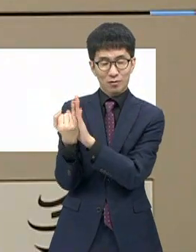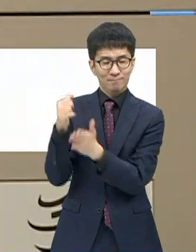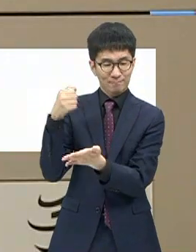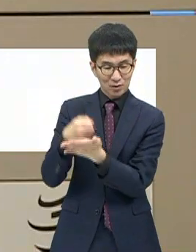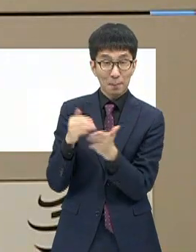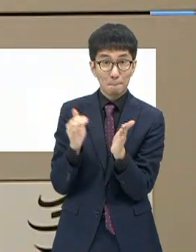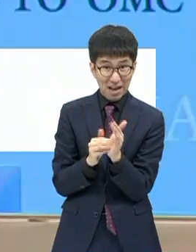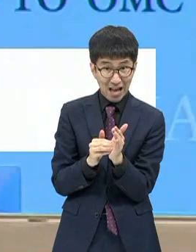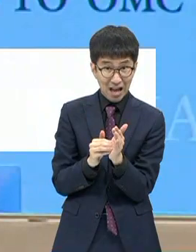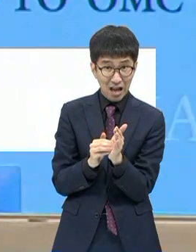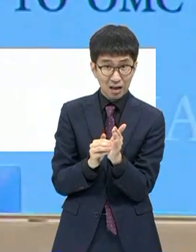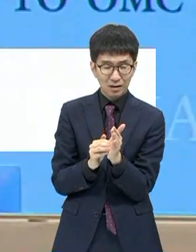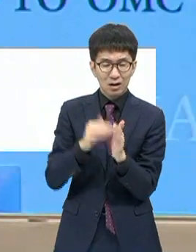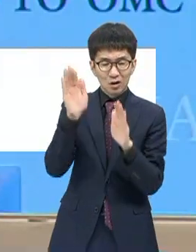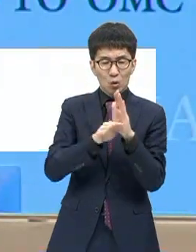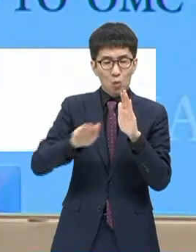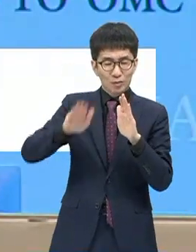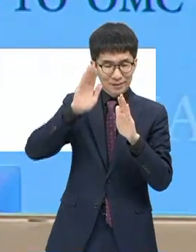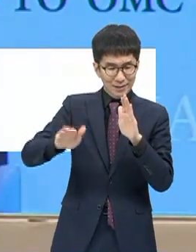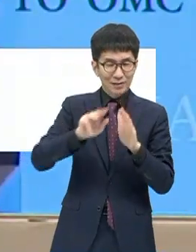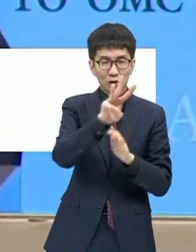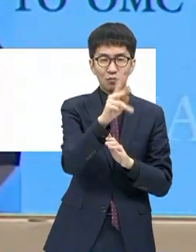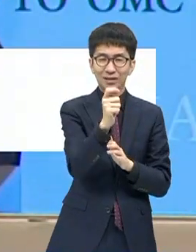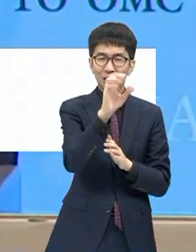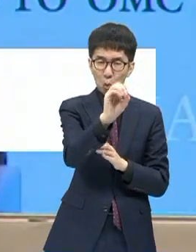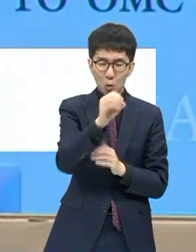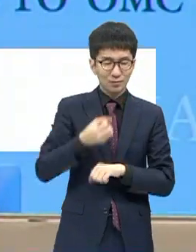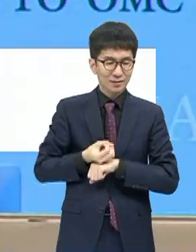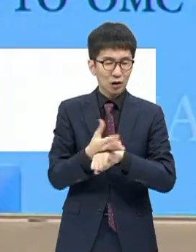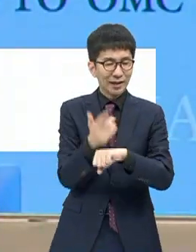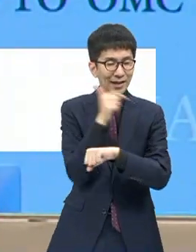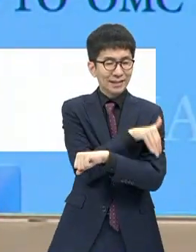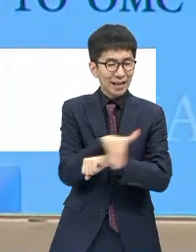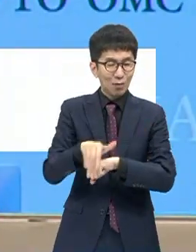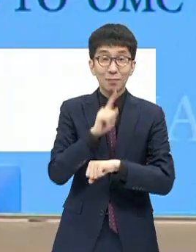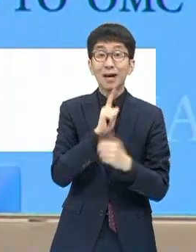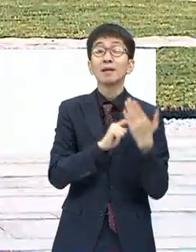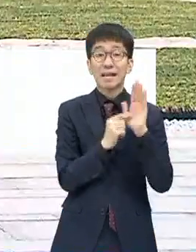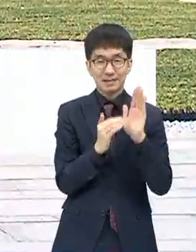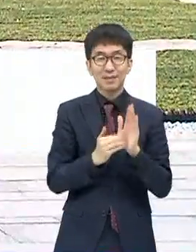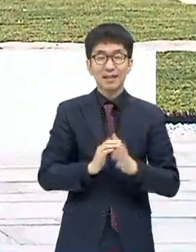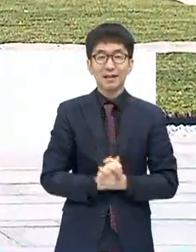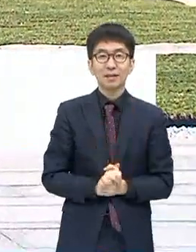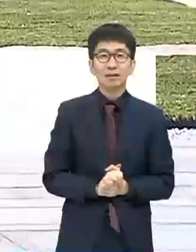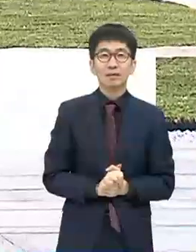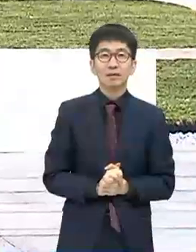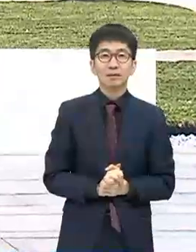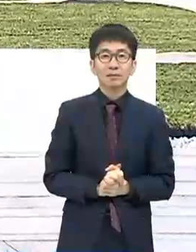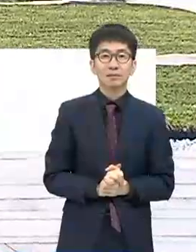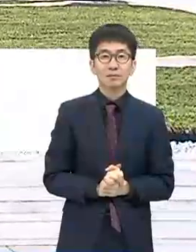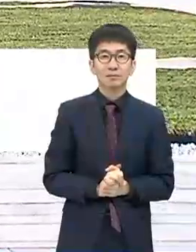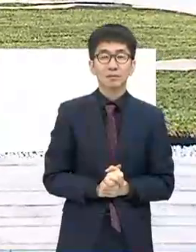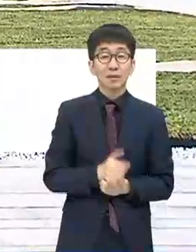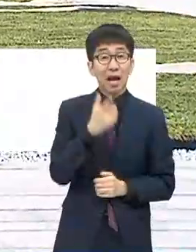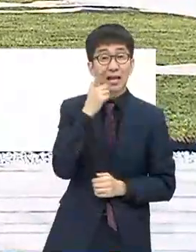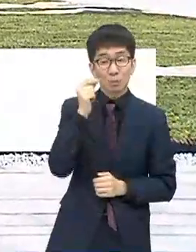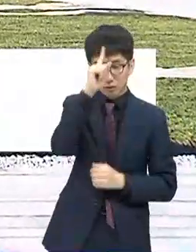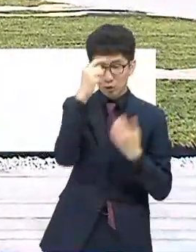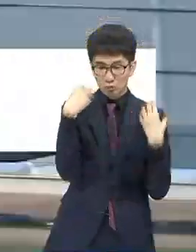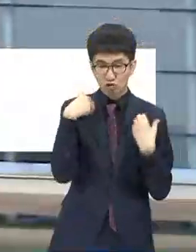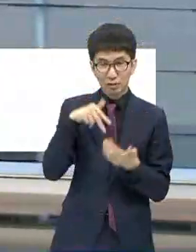조만간 이런 입장을 w 키 후에 전달할 것으로 보인다고 전했습니다 일본은 이미 선거 초반부터